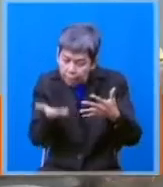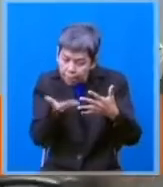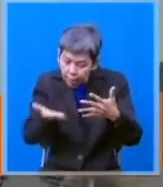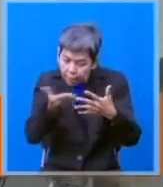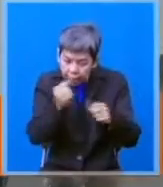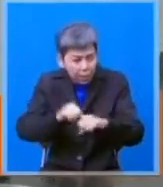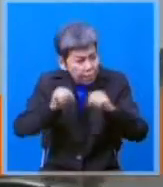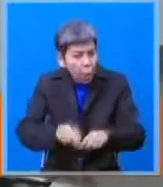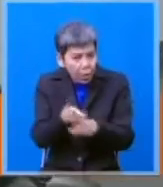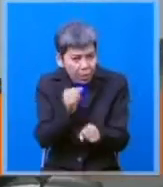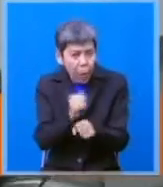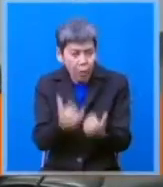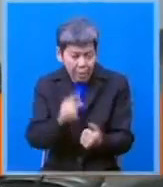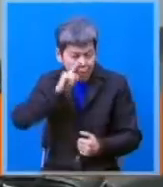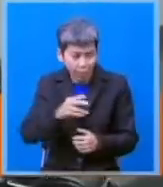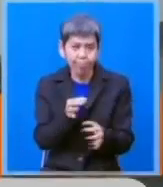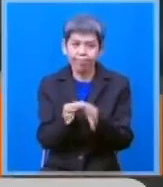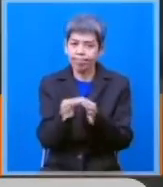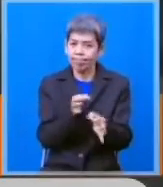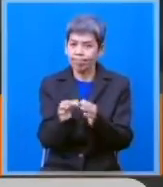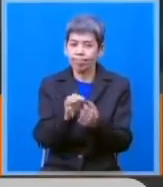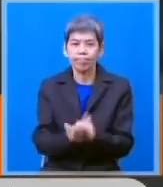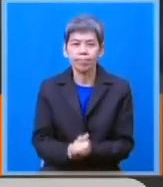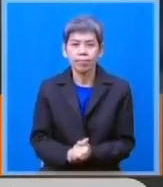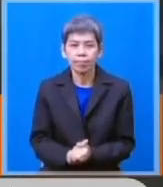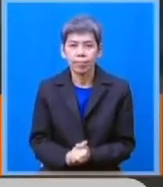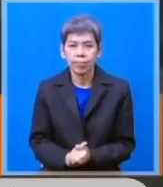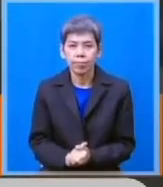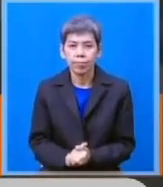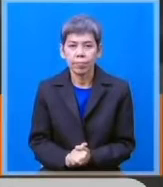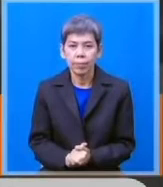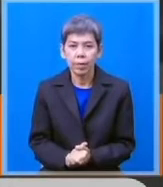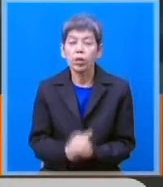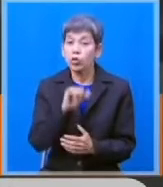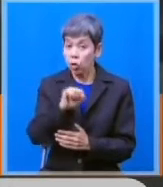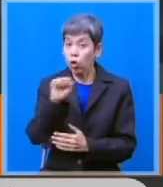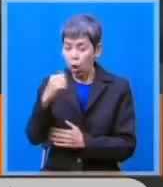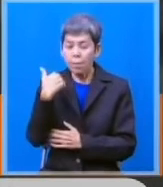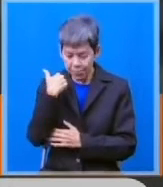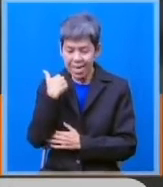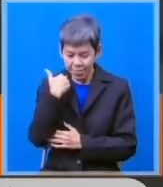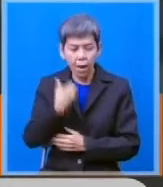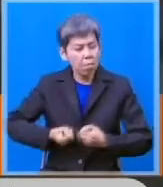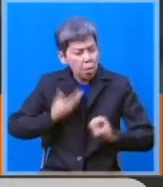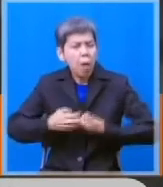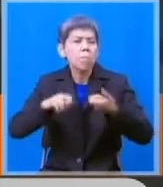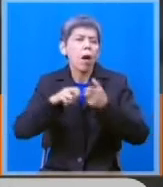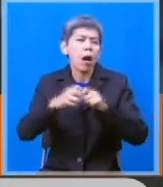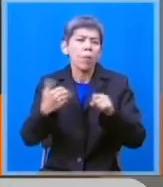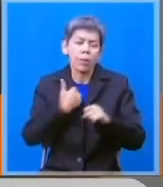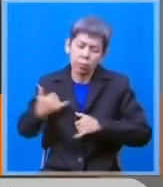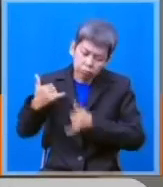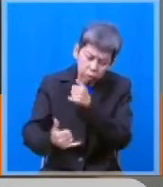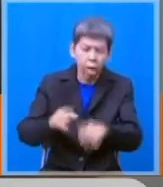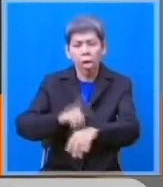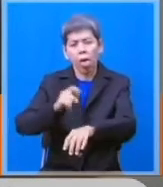ของสมาชิกในวันนี้อีกครั้งนอกจากนี้นะคะสมาชิกบางส่วนค่ะยังได้สะท้อนปัญหาการเดินทางมาลงคะแนน